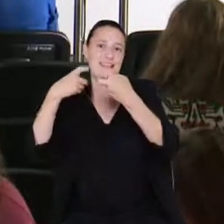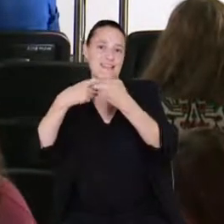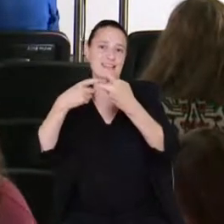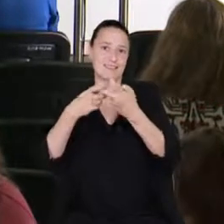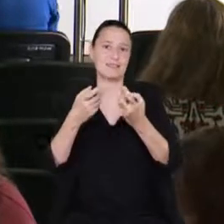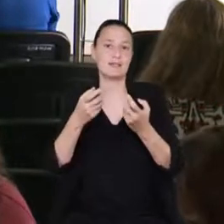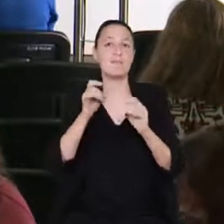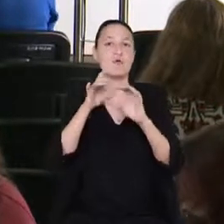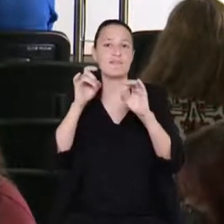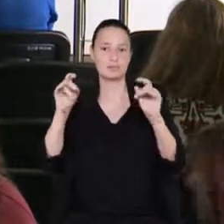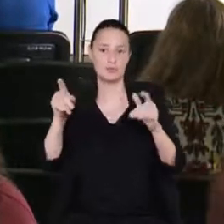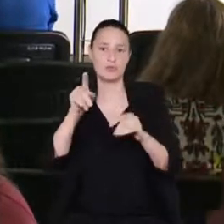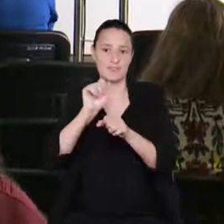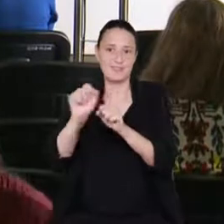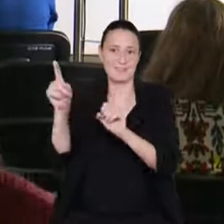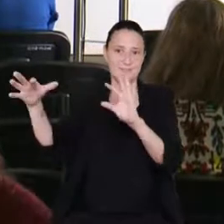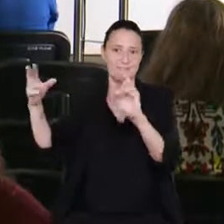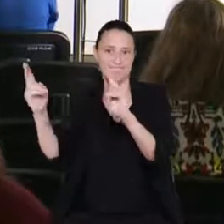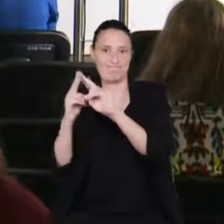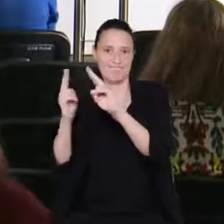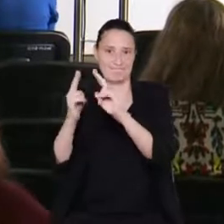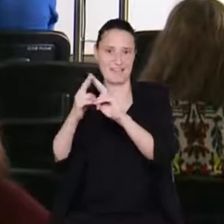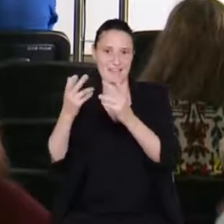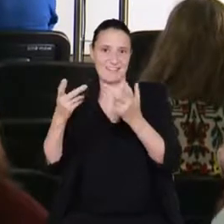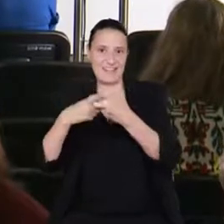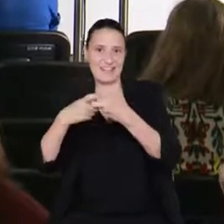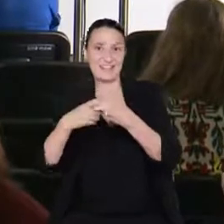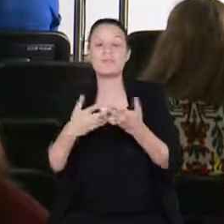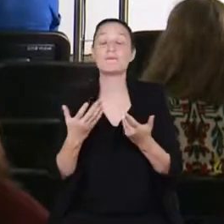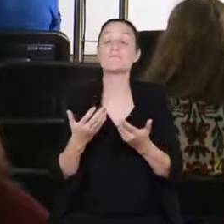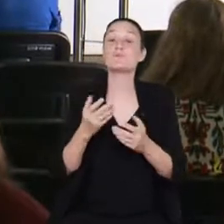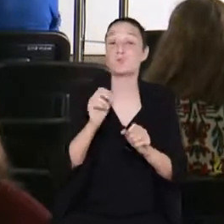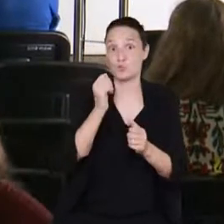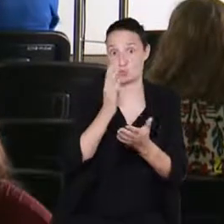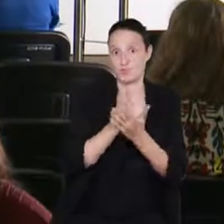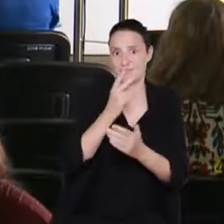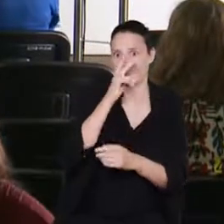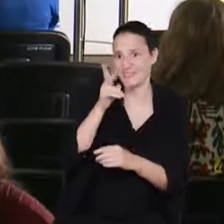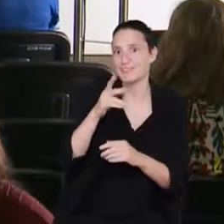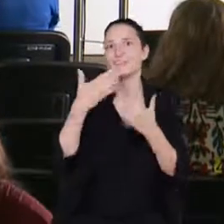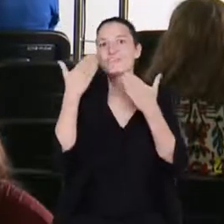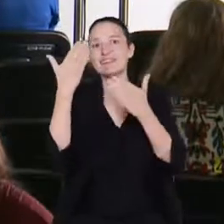profesora. Witam, dzień dobry. Bardzo serdecznie witamy.